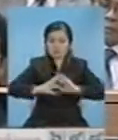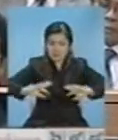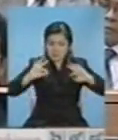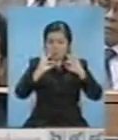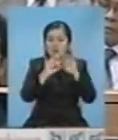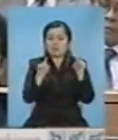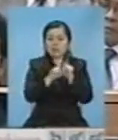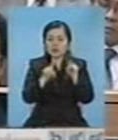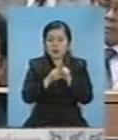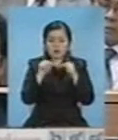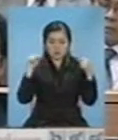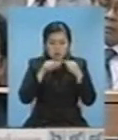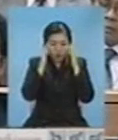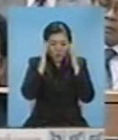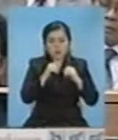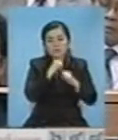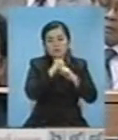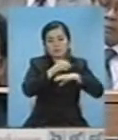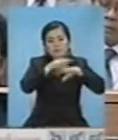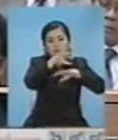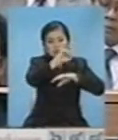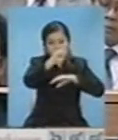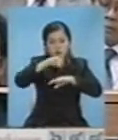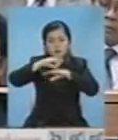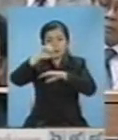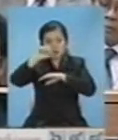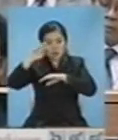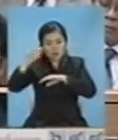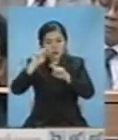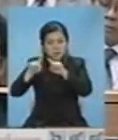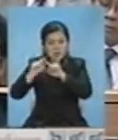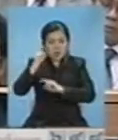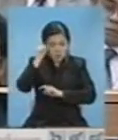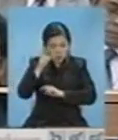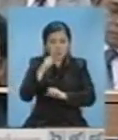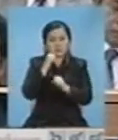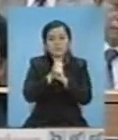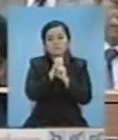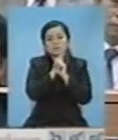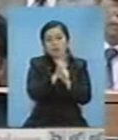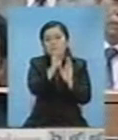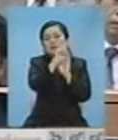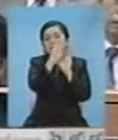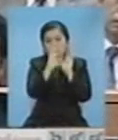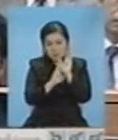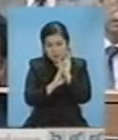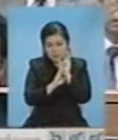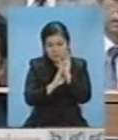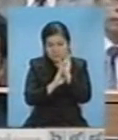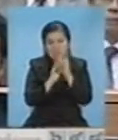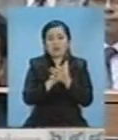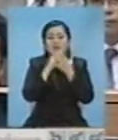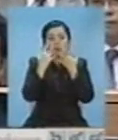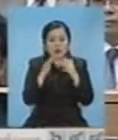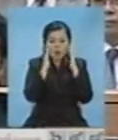ของการที่ผู้ดำรงตำแหน่งทางการเมืองต้องประพฤติตามประมวลจริยธรรมและผู้ดำรงตำแหน่ง